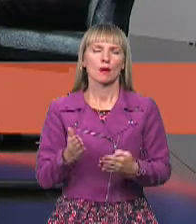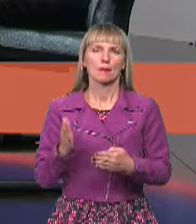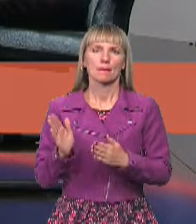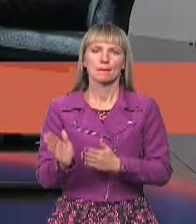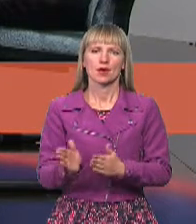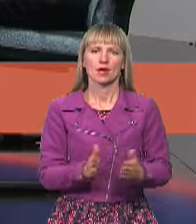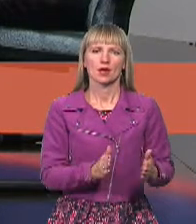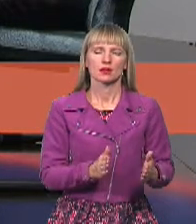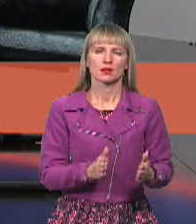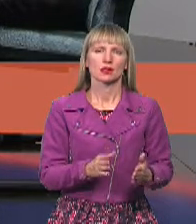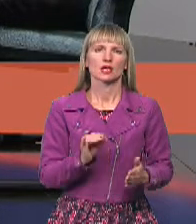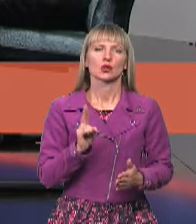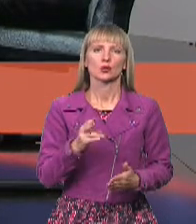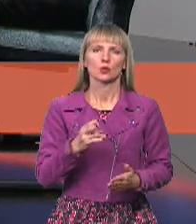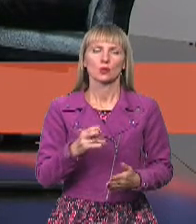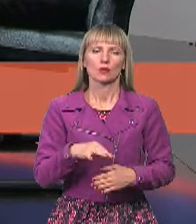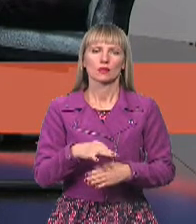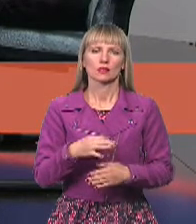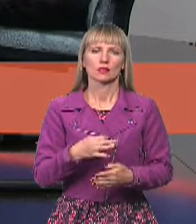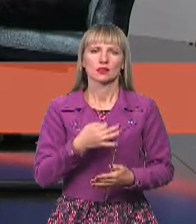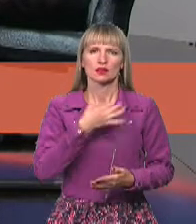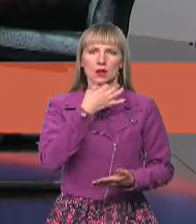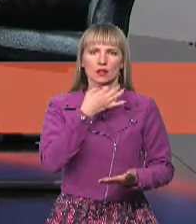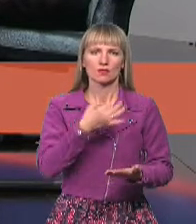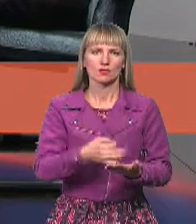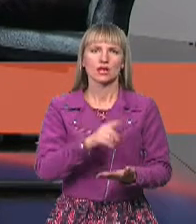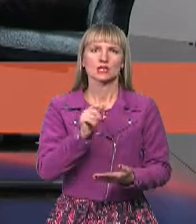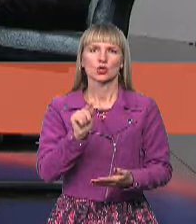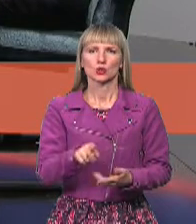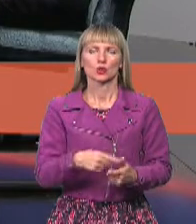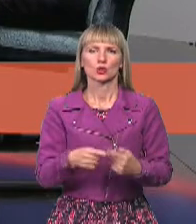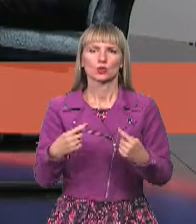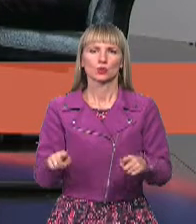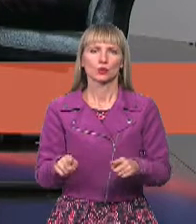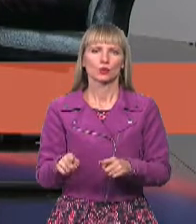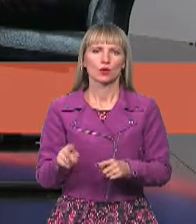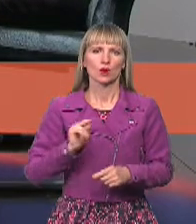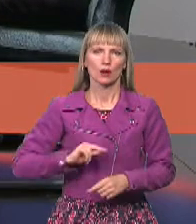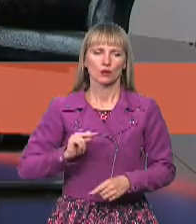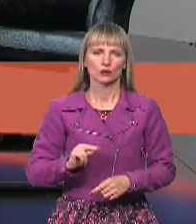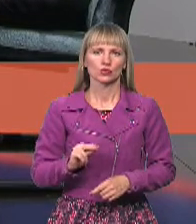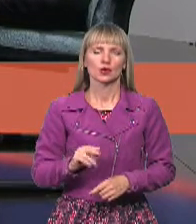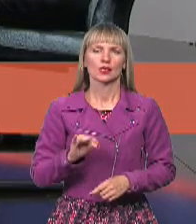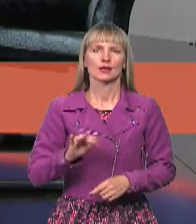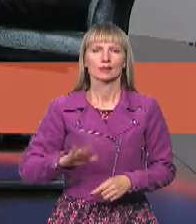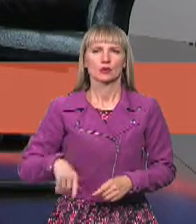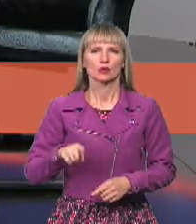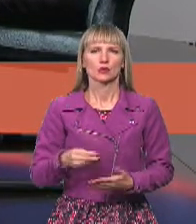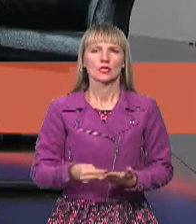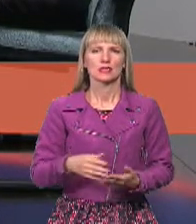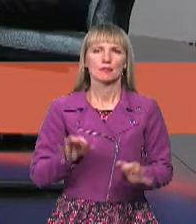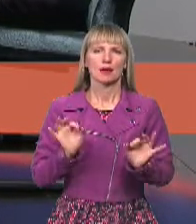последовательности, и кто несет у него ответственность за то или иное действие. И потом уже он